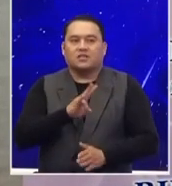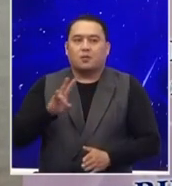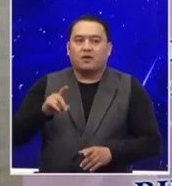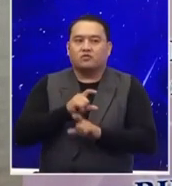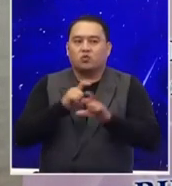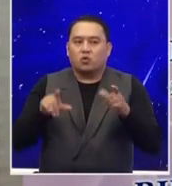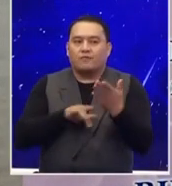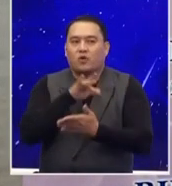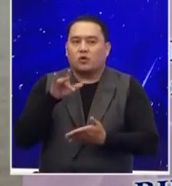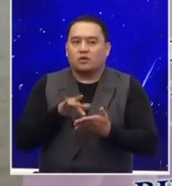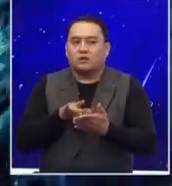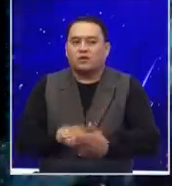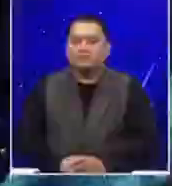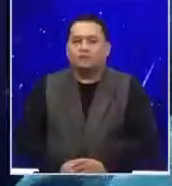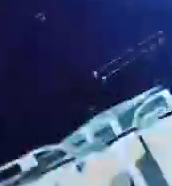школы города Талдыкурган.